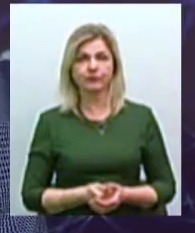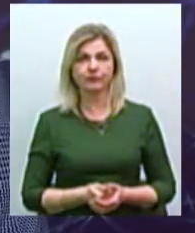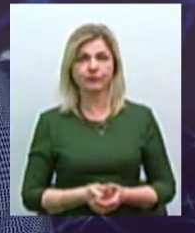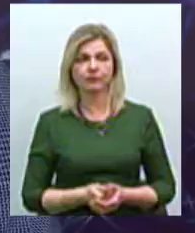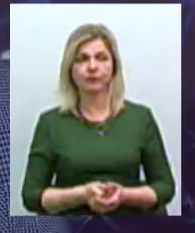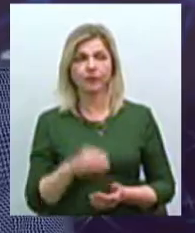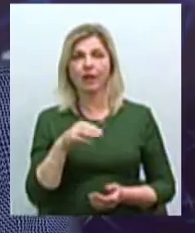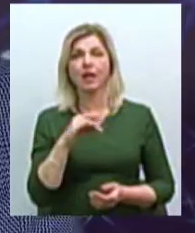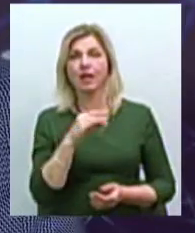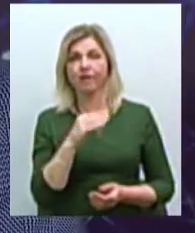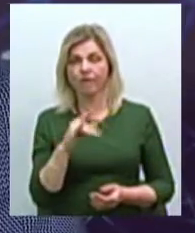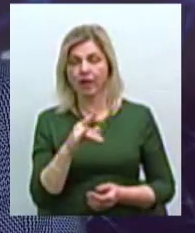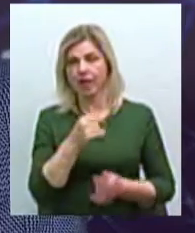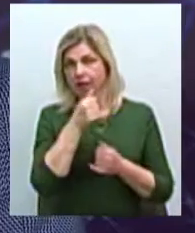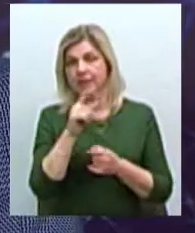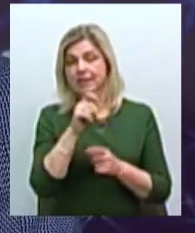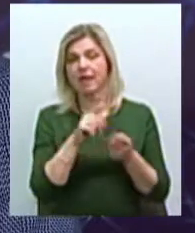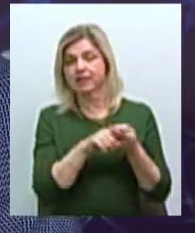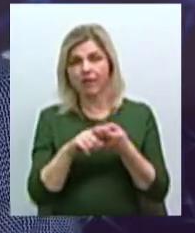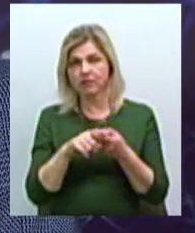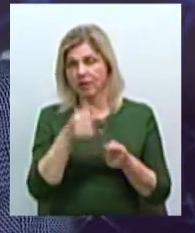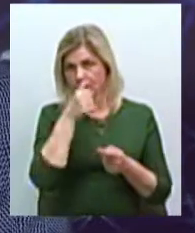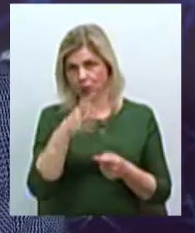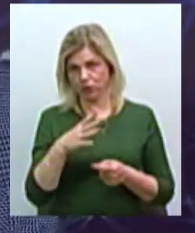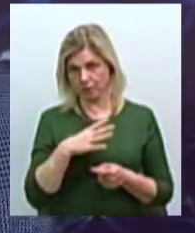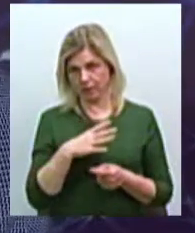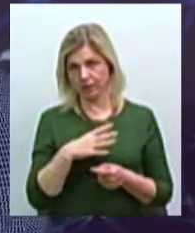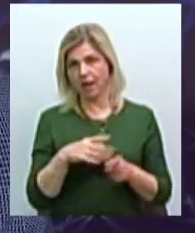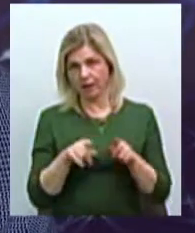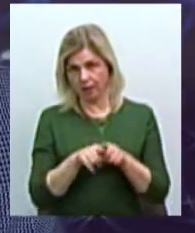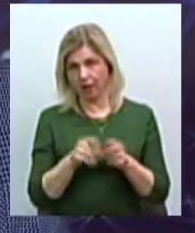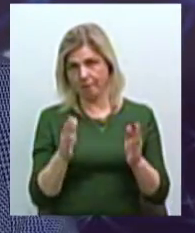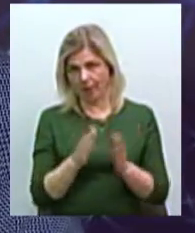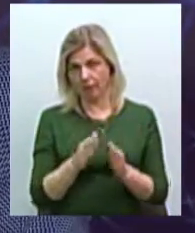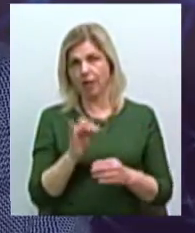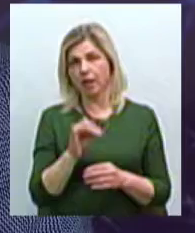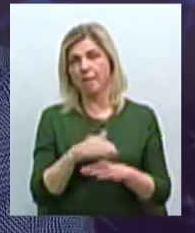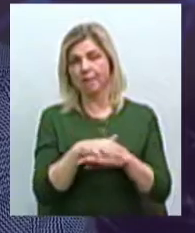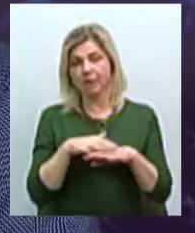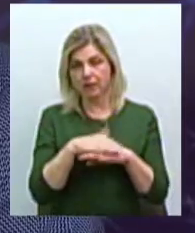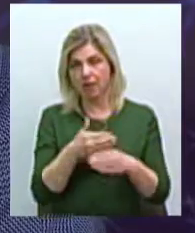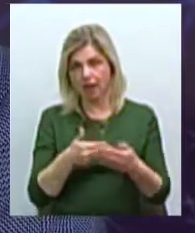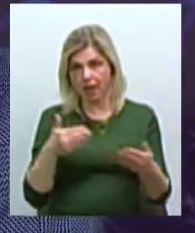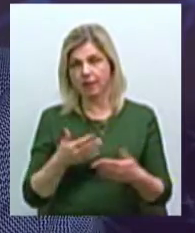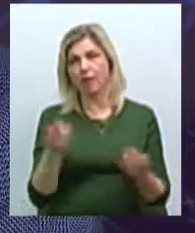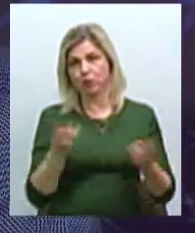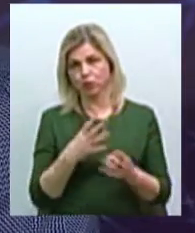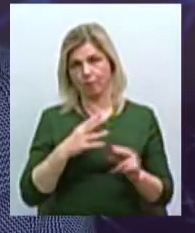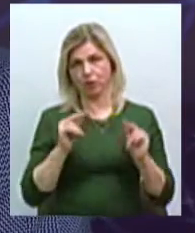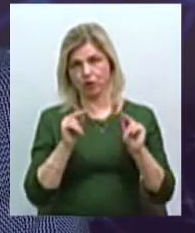не позволяют ему быть в этих пределах, тогда надо быть ответственным перед населением и сказать, что для населения мы делаем